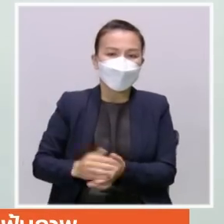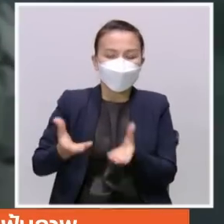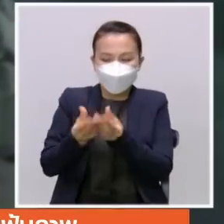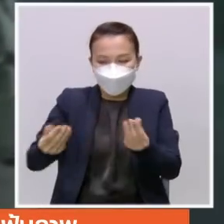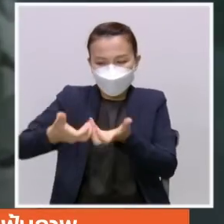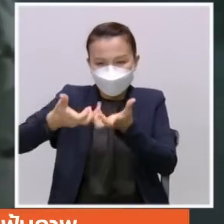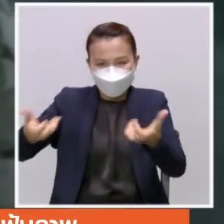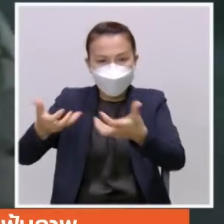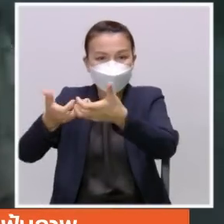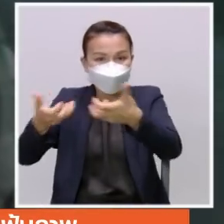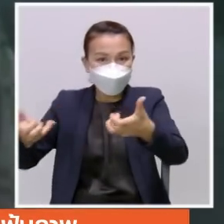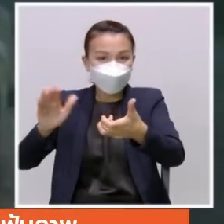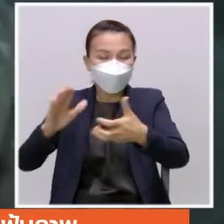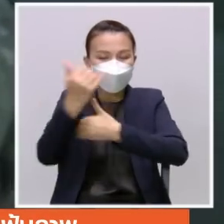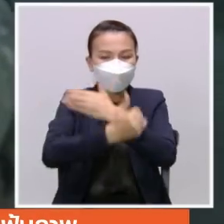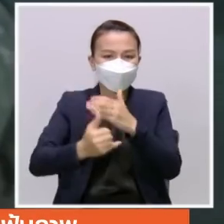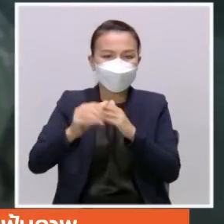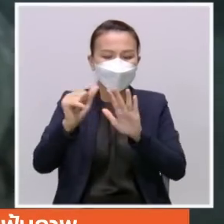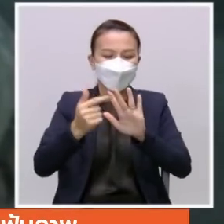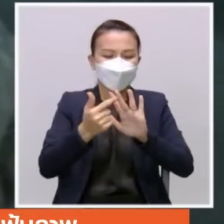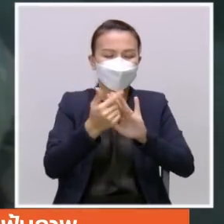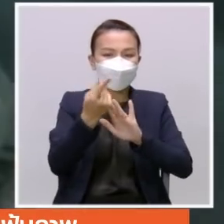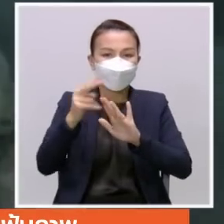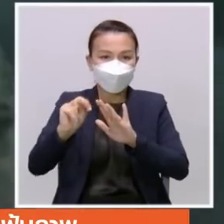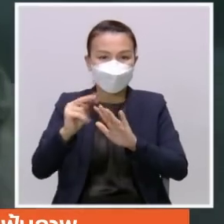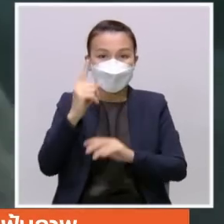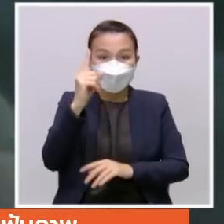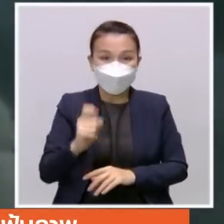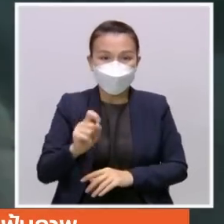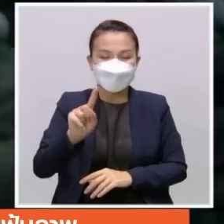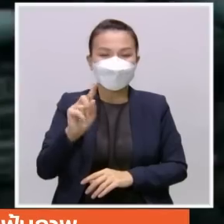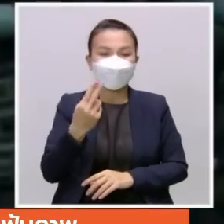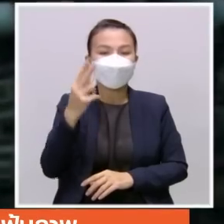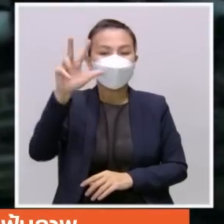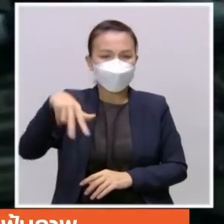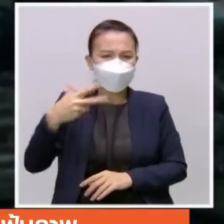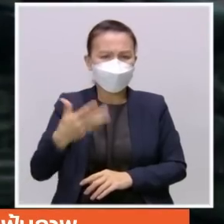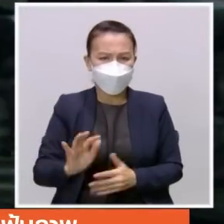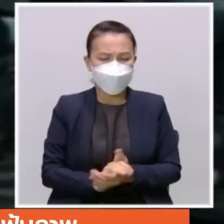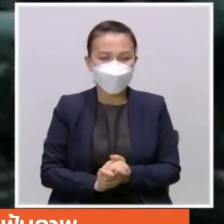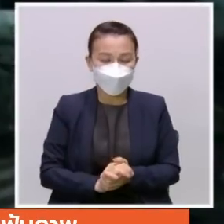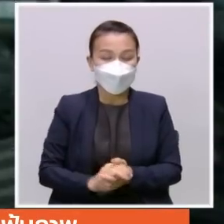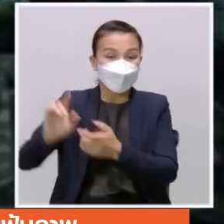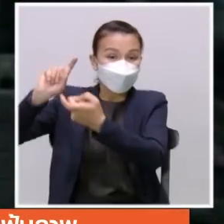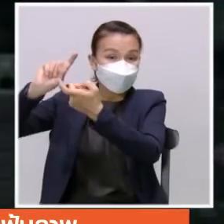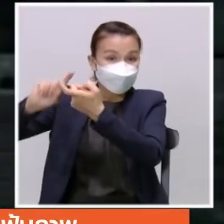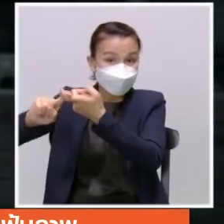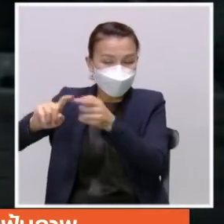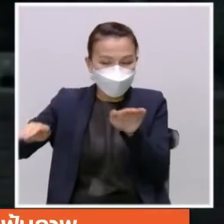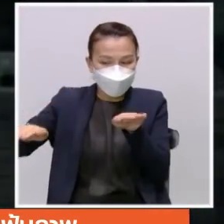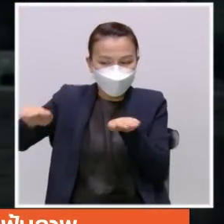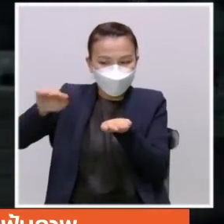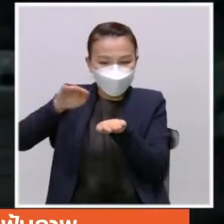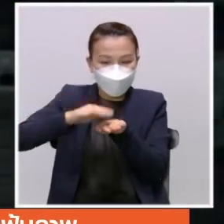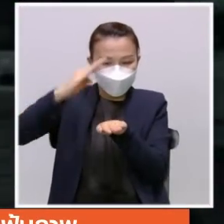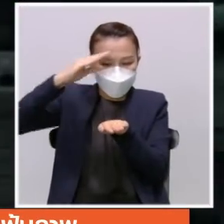แดนใน2จังหวัดทางตะวันออกของยูเครนทำให้มีผู้เสียชีวิตประมาณ 13,000 คนแล้วขณะที่รัสเซียซึ่งนำทหารประชิดชายแดนยูเครนเกือบ